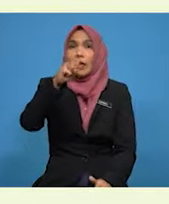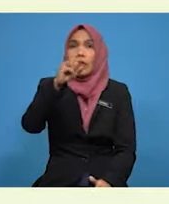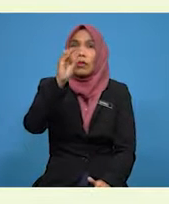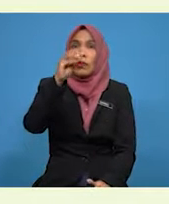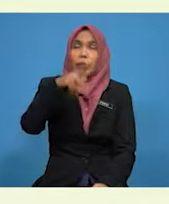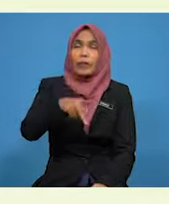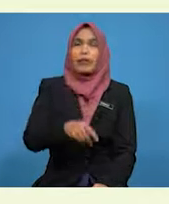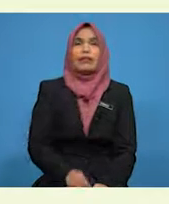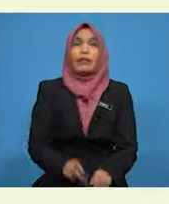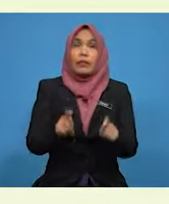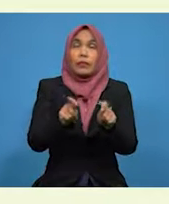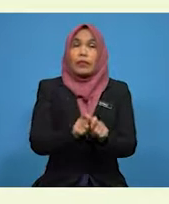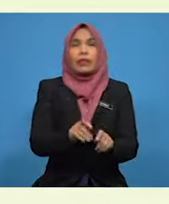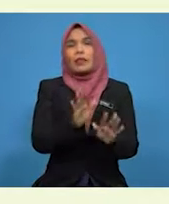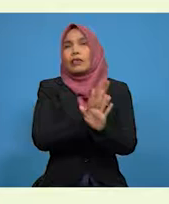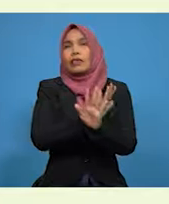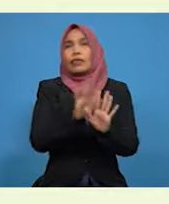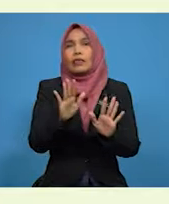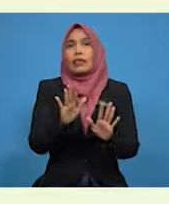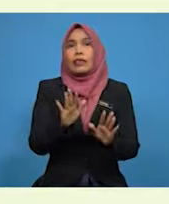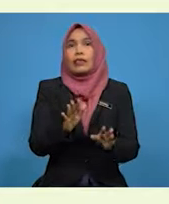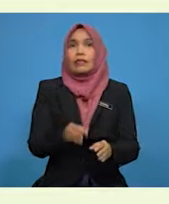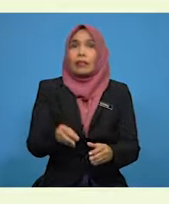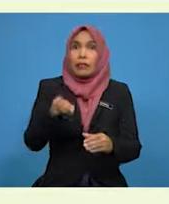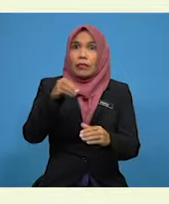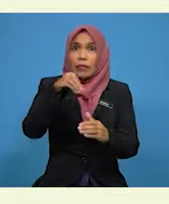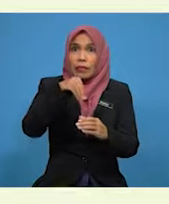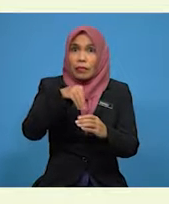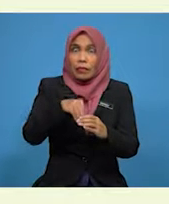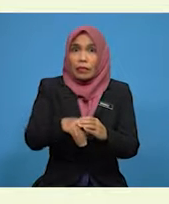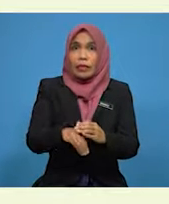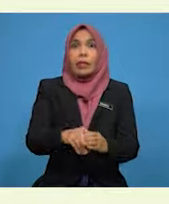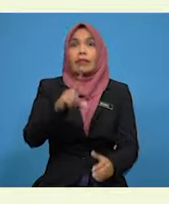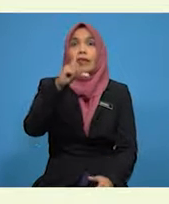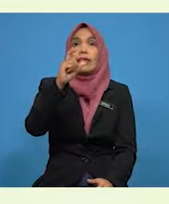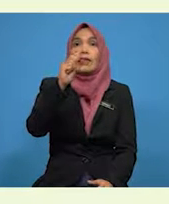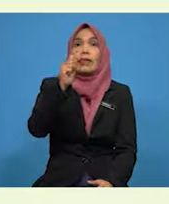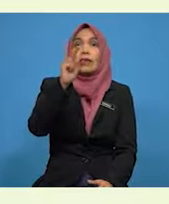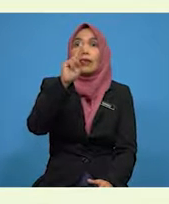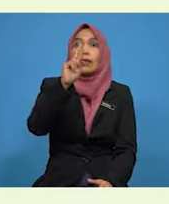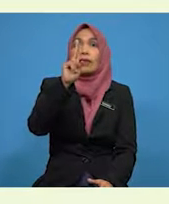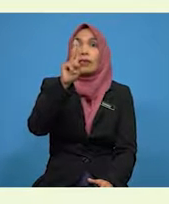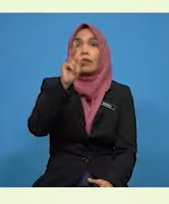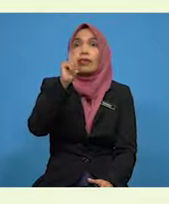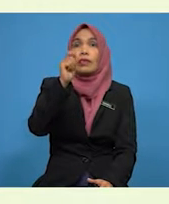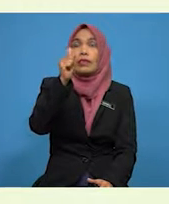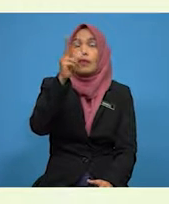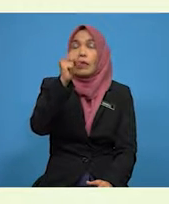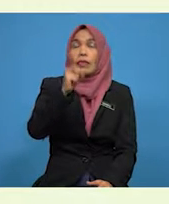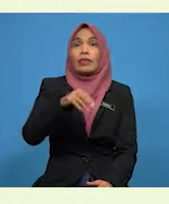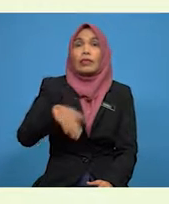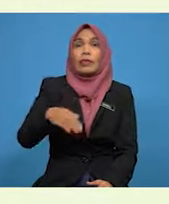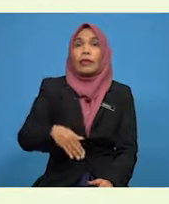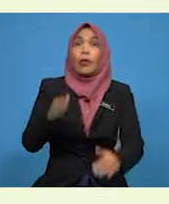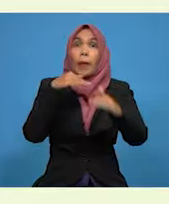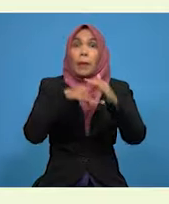SOP yang ditetapkan seperti tidak mencelup kasut but di dalam larutan disinfektan sebelum